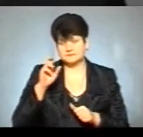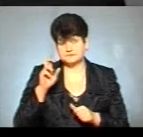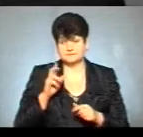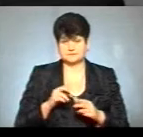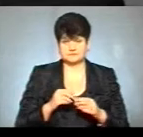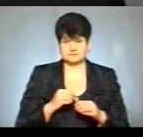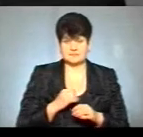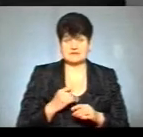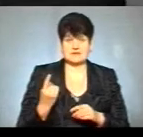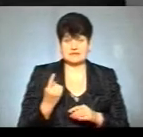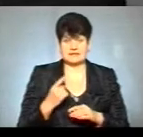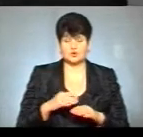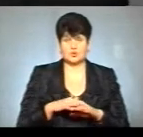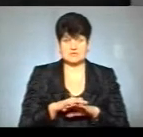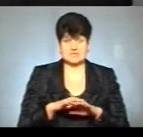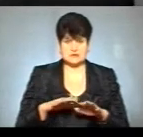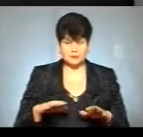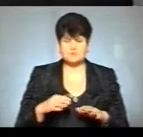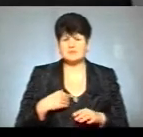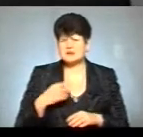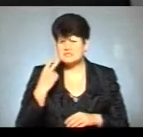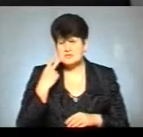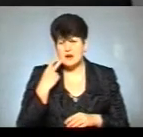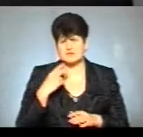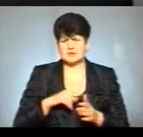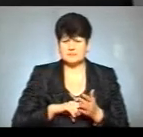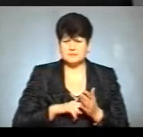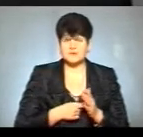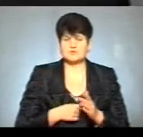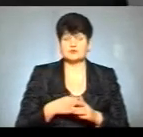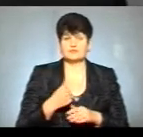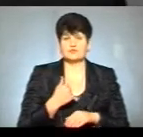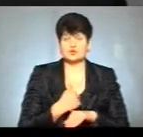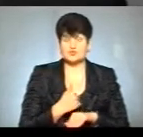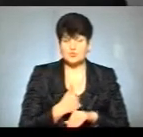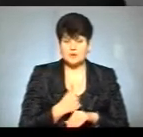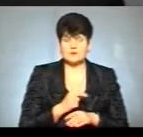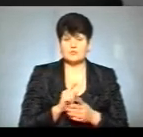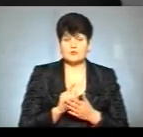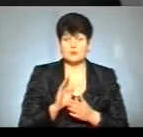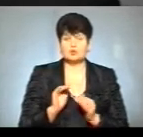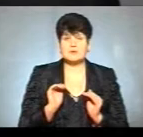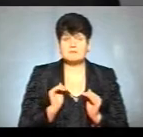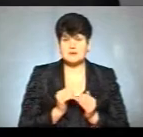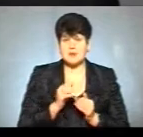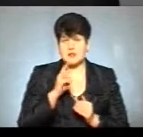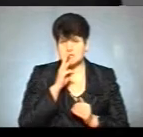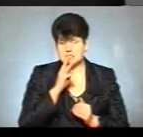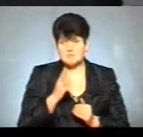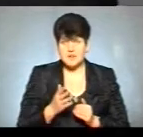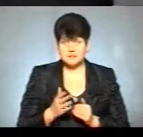єдиною тарифною сіткою. Хоча ми завжди наполягаємо, що в основі єдиної тарифної сітки повинна бути мінімальна заробітна